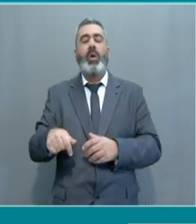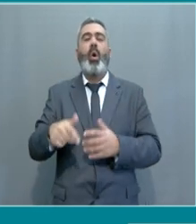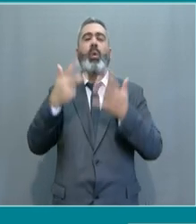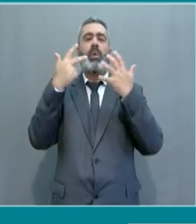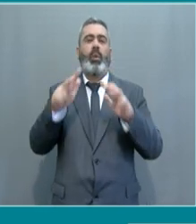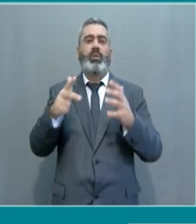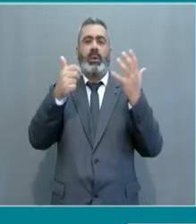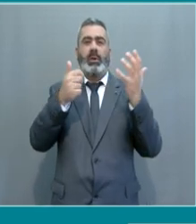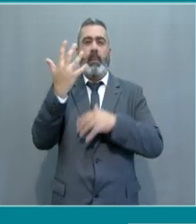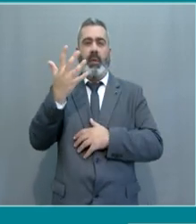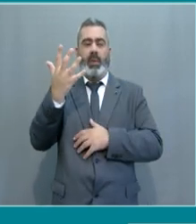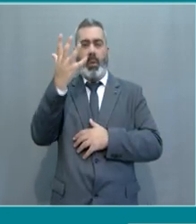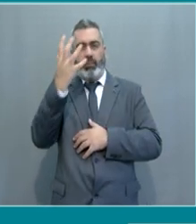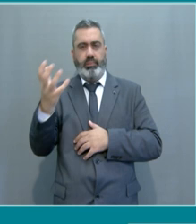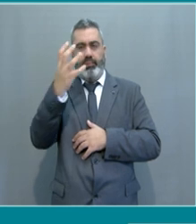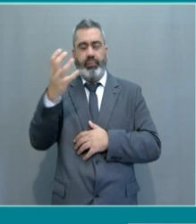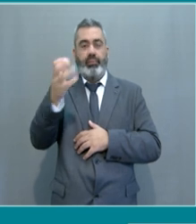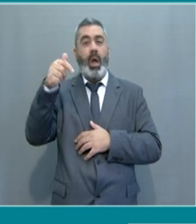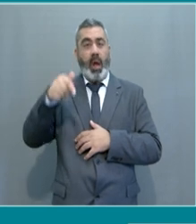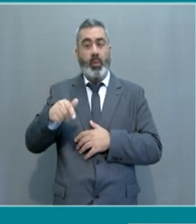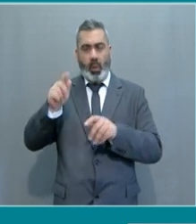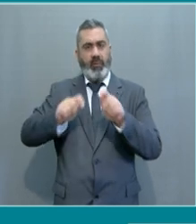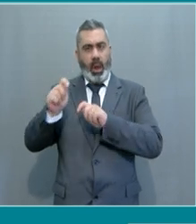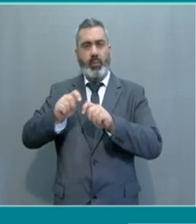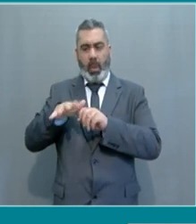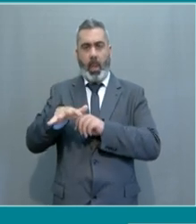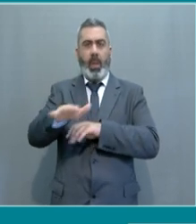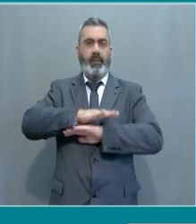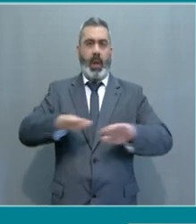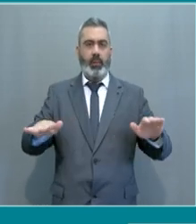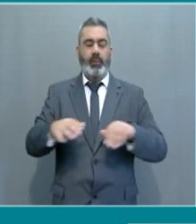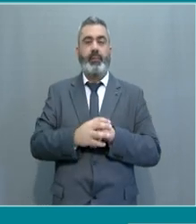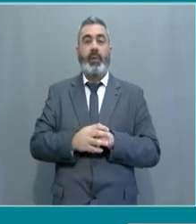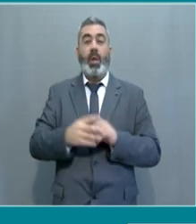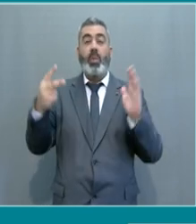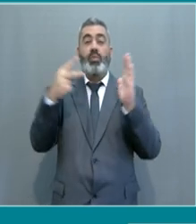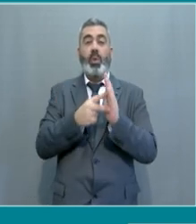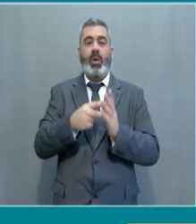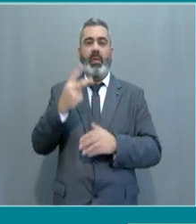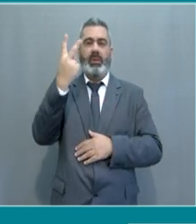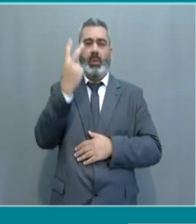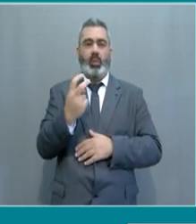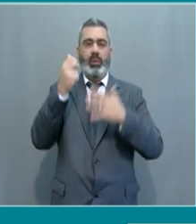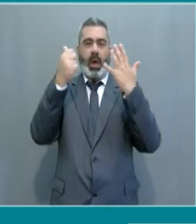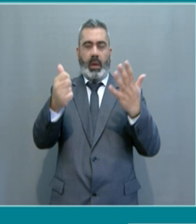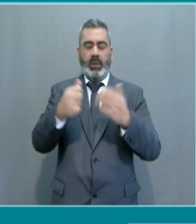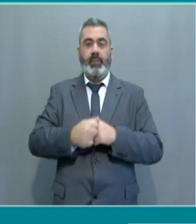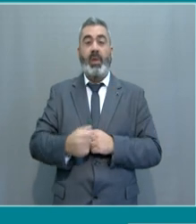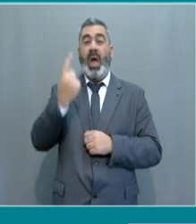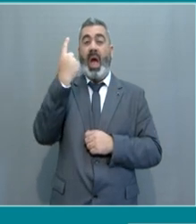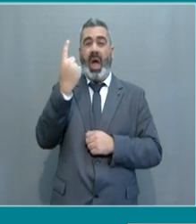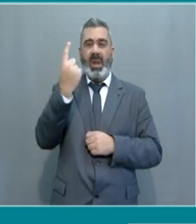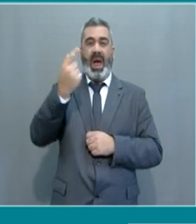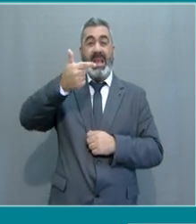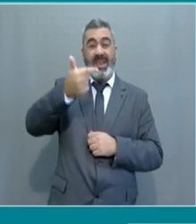σε προχωρημένο στάδιο ανάπτυξης. Το 2026 θα είμαστε στο 1 γιγαβάτ